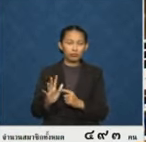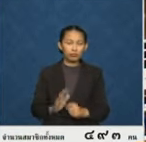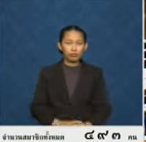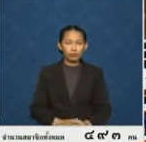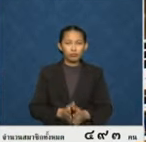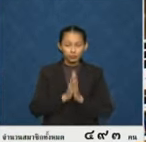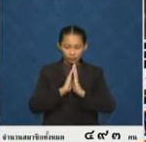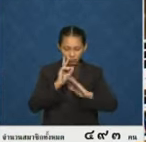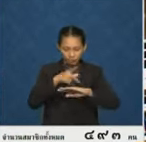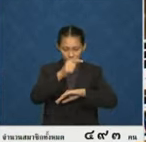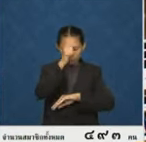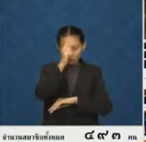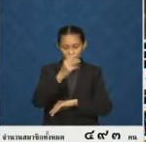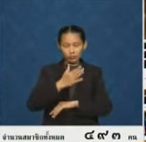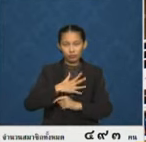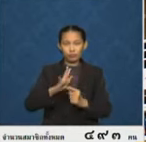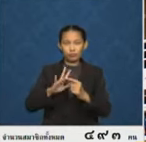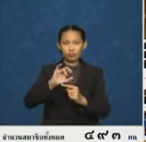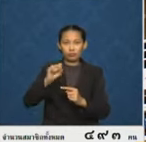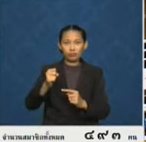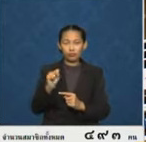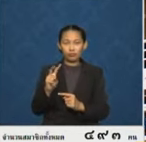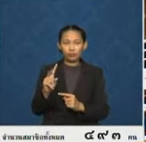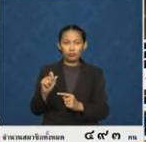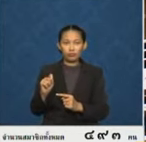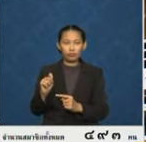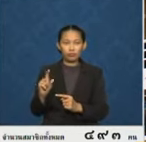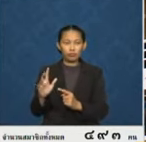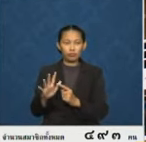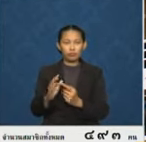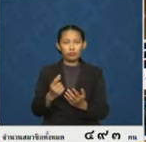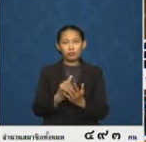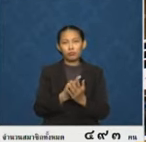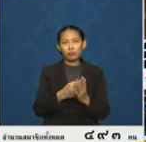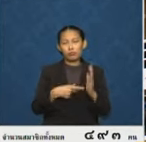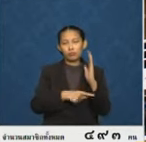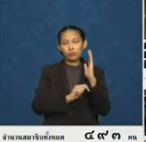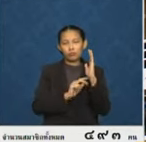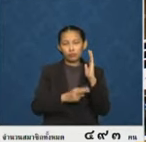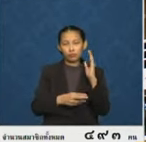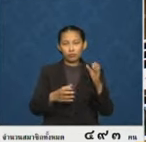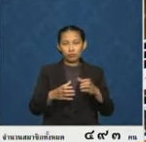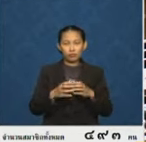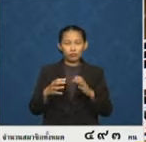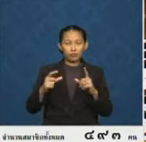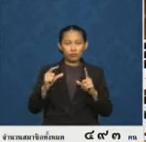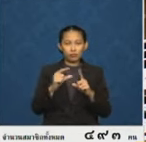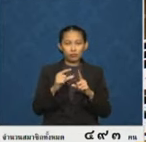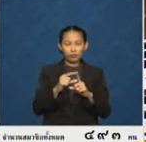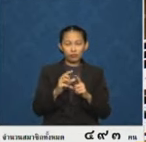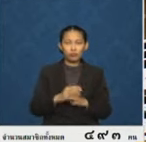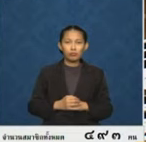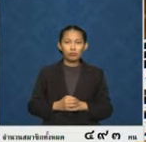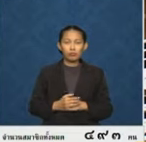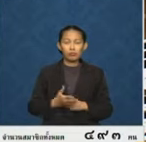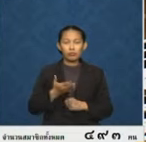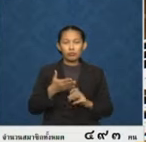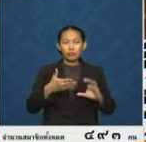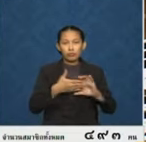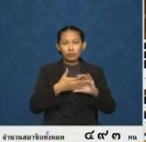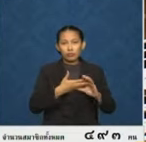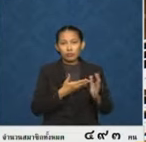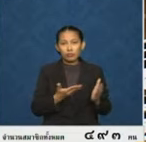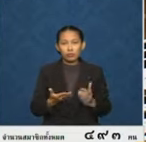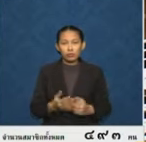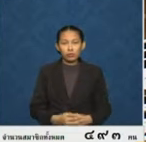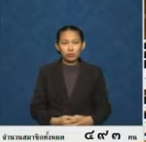เรียนท่านประธานที่เคารพครับผมเจษดาดนตรีสนอกครับผู้แทนราษฎรปทุมธานีเขต 2พรรคประชาชนคนปทุมรูปน้ำทัพยาครับขออนุญาตขอสไล์ด้วยครับ